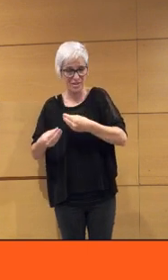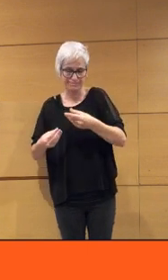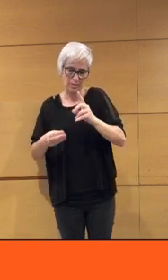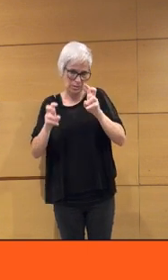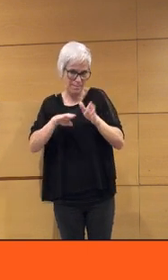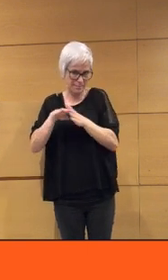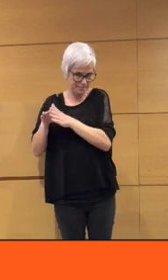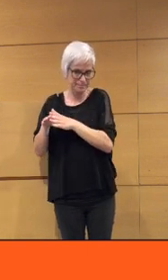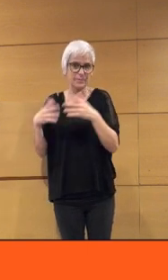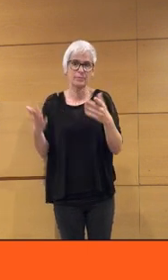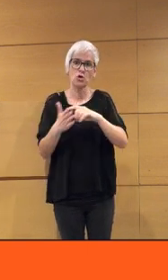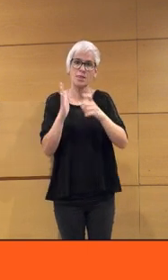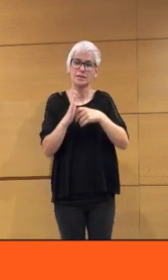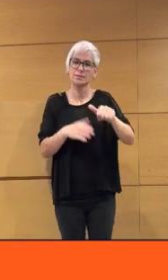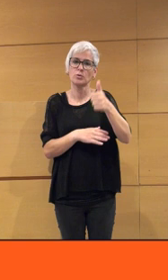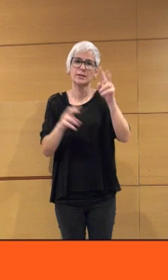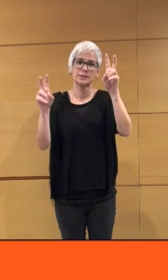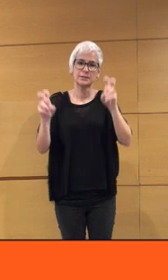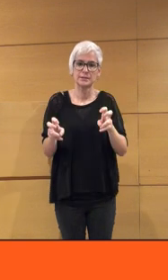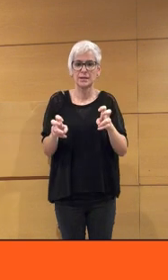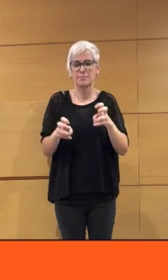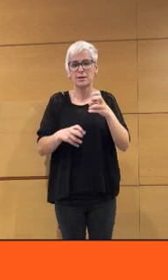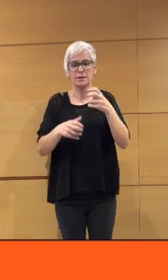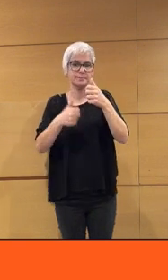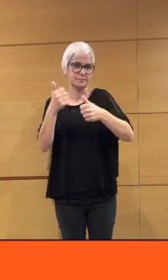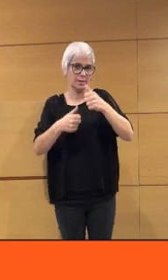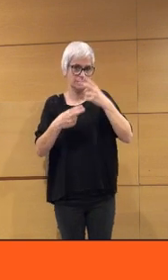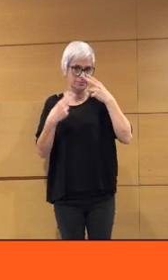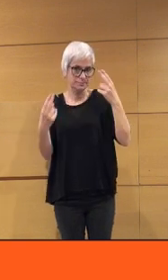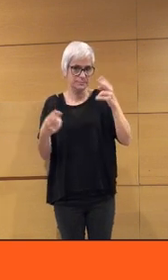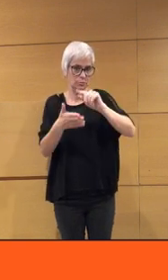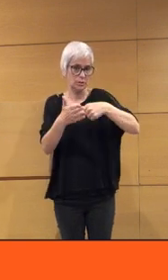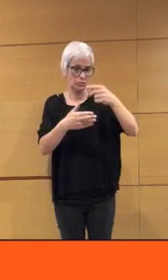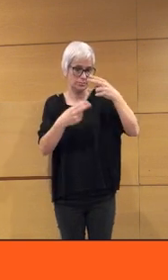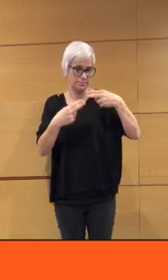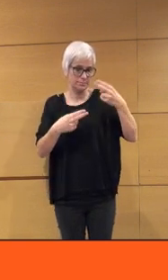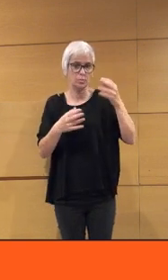aprovat lleis sobre licitació pública, el public procurement,